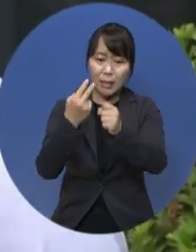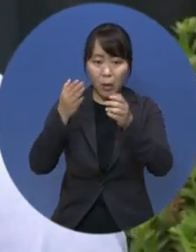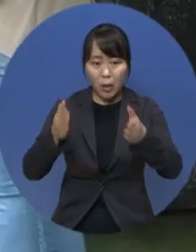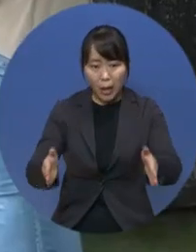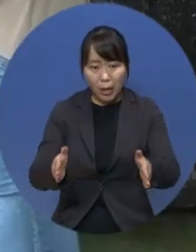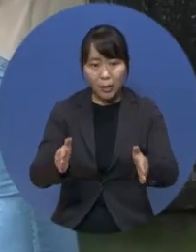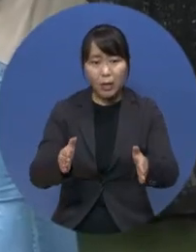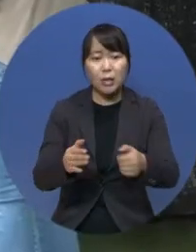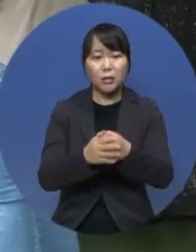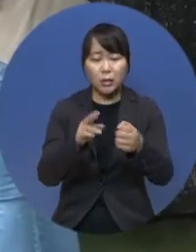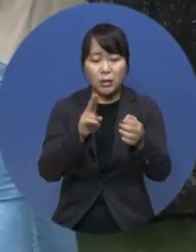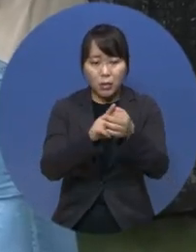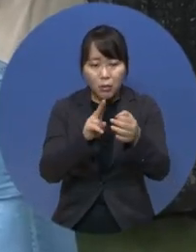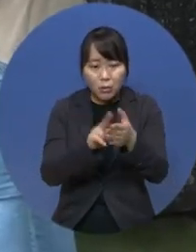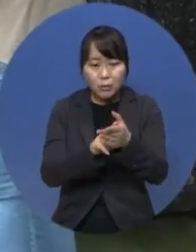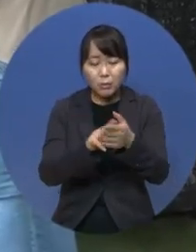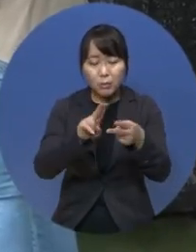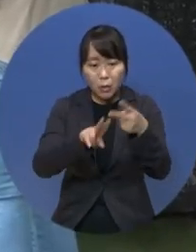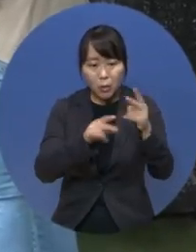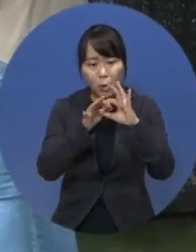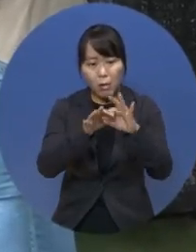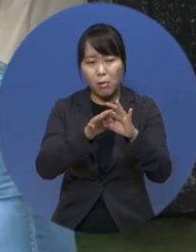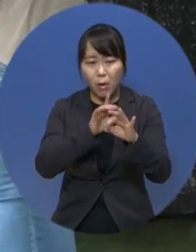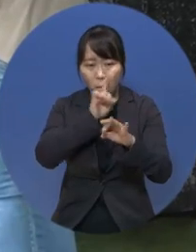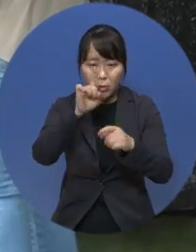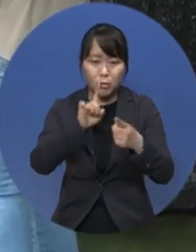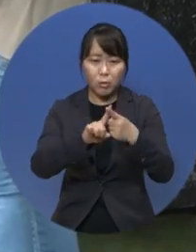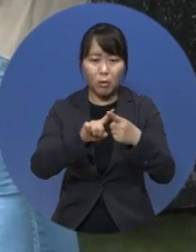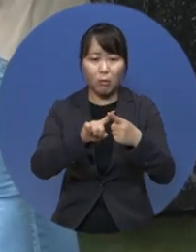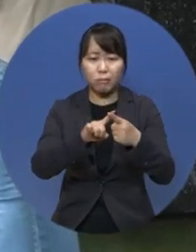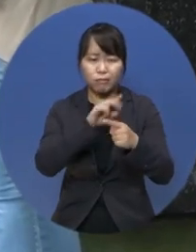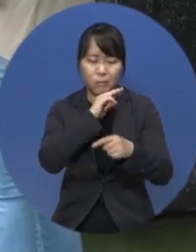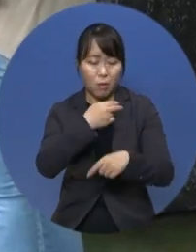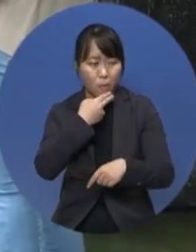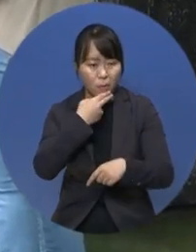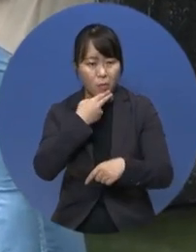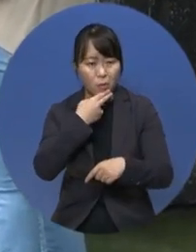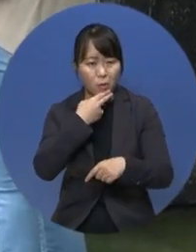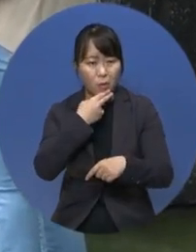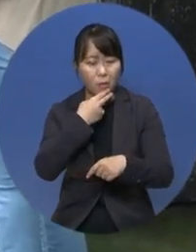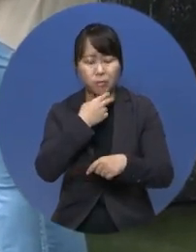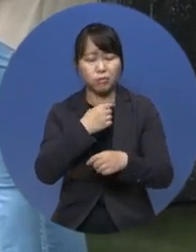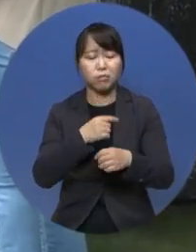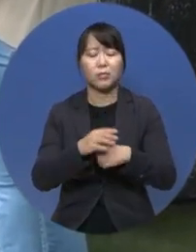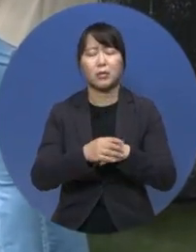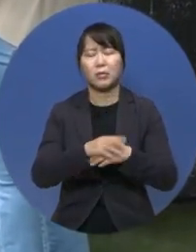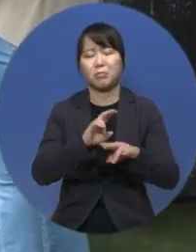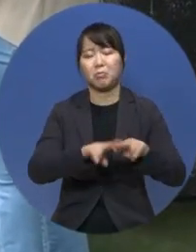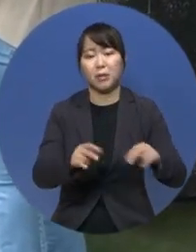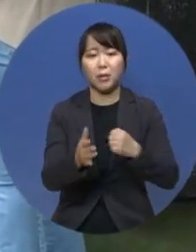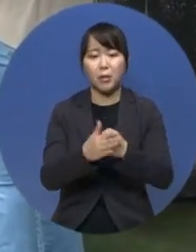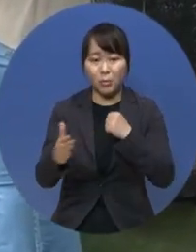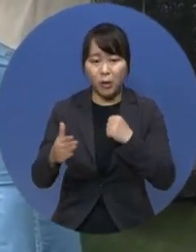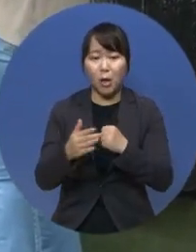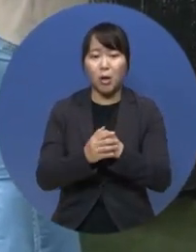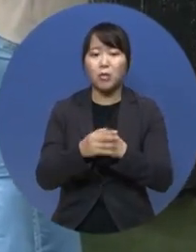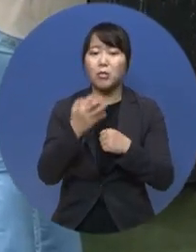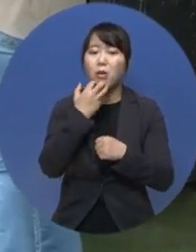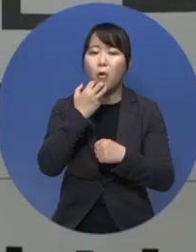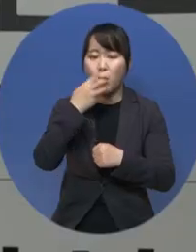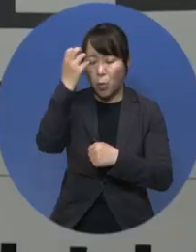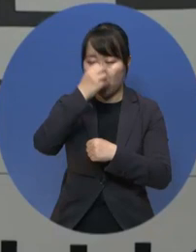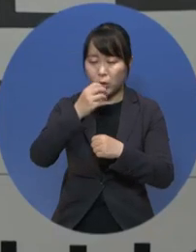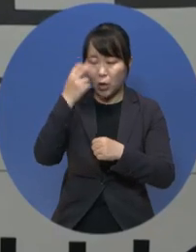침대형 4 5 솟아 아까 4대 혐의가 없다고 불기 석 처벌을 내려 피해자들은 서울 모든 검찰청에